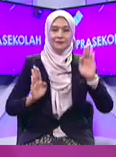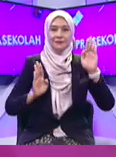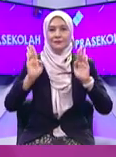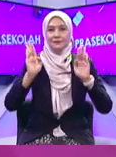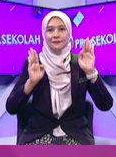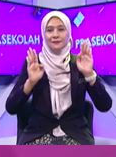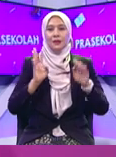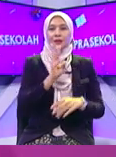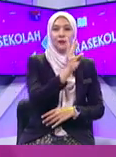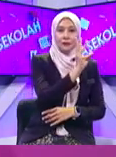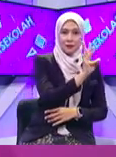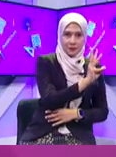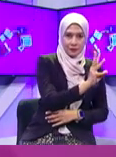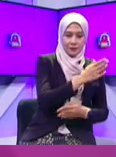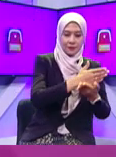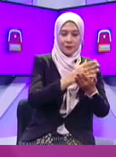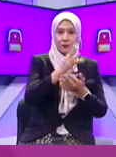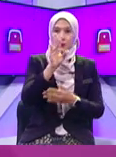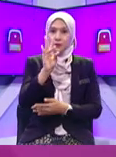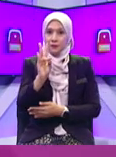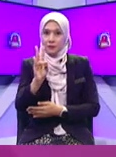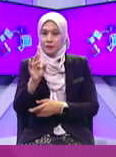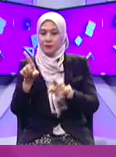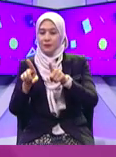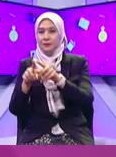16 tolak 7 =